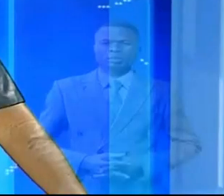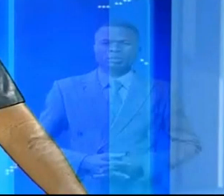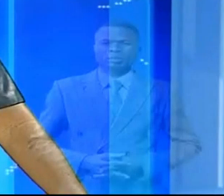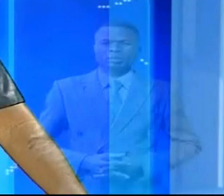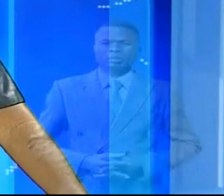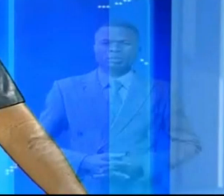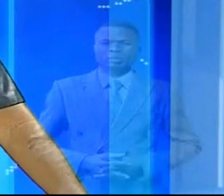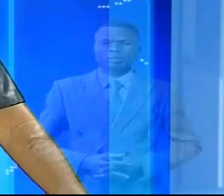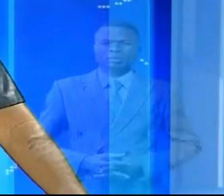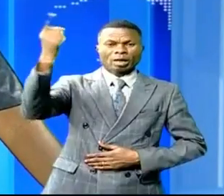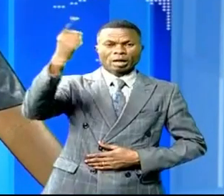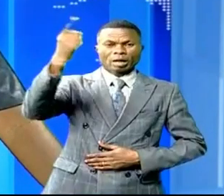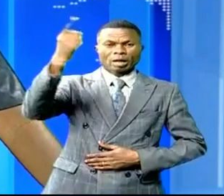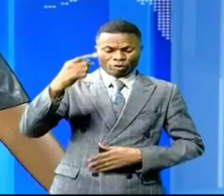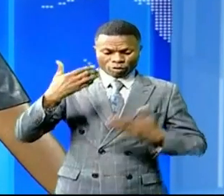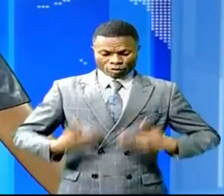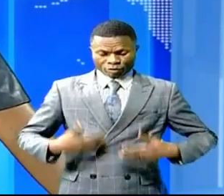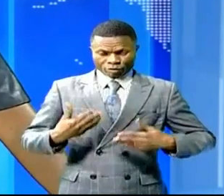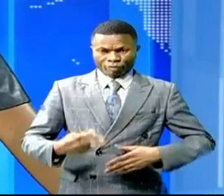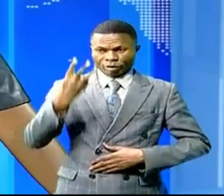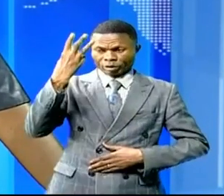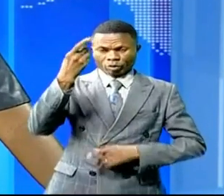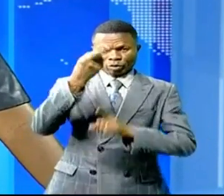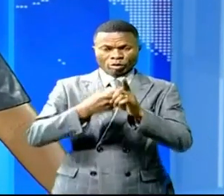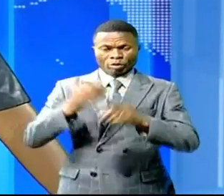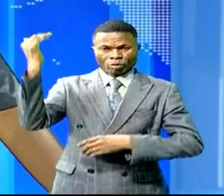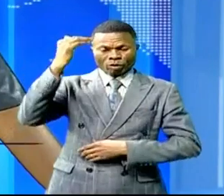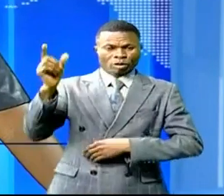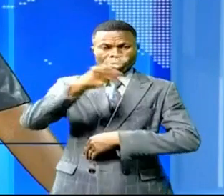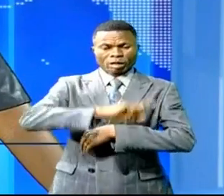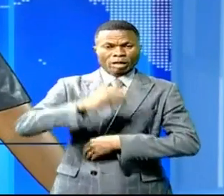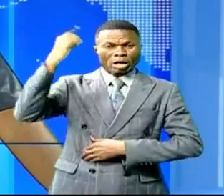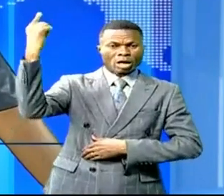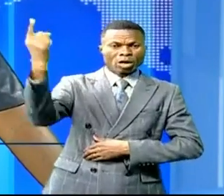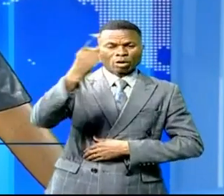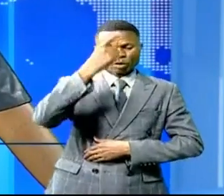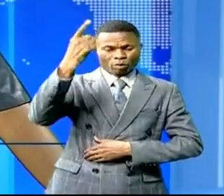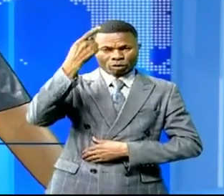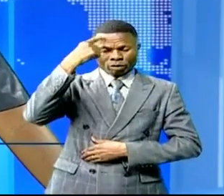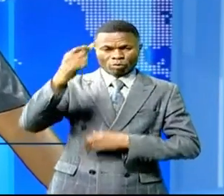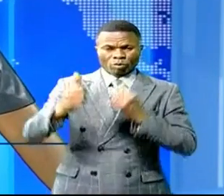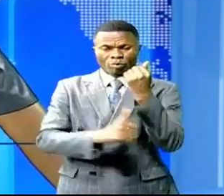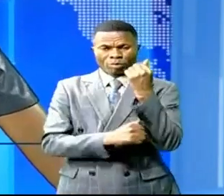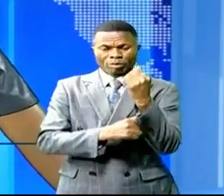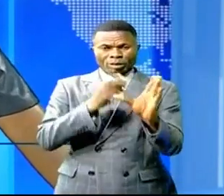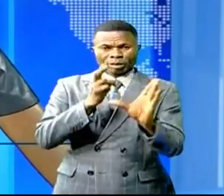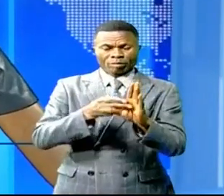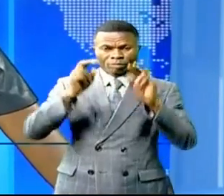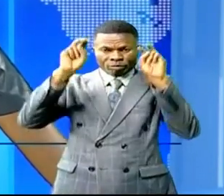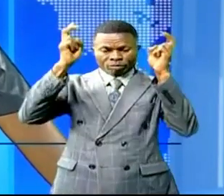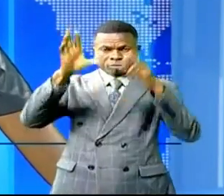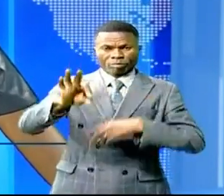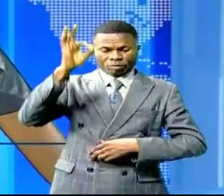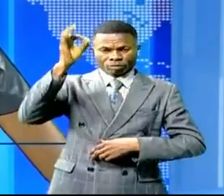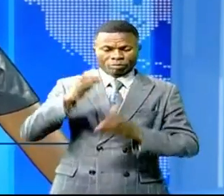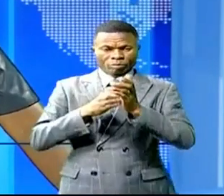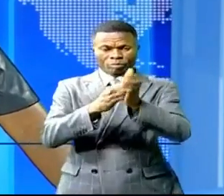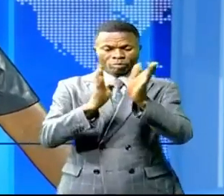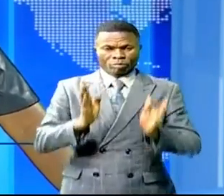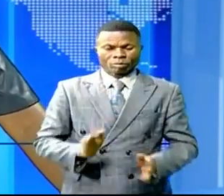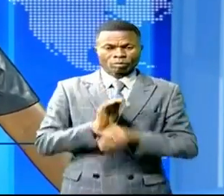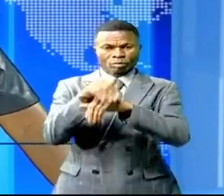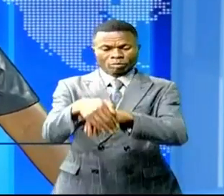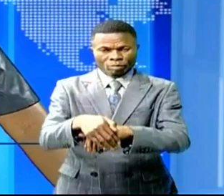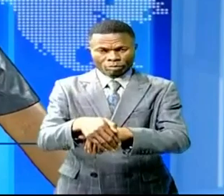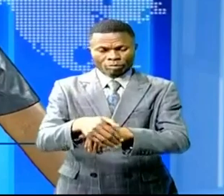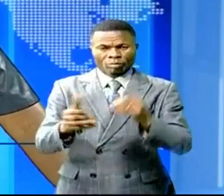Le monde entier célèbre ce 3 décembre la journée mondiale de personnes vivant avec handicap sur le thème leadership et